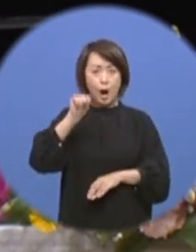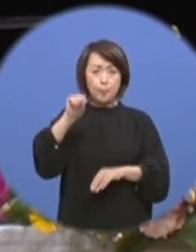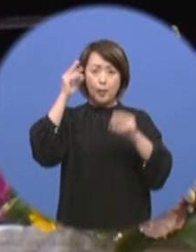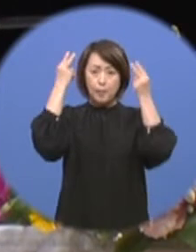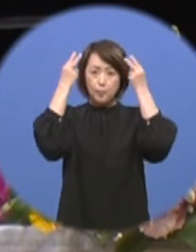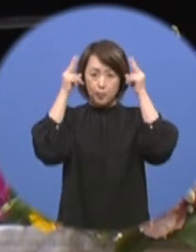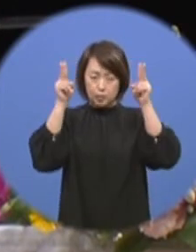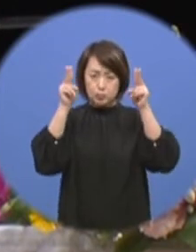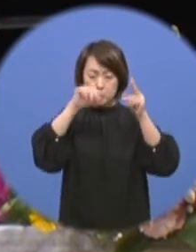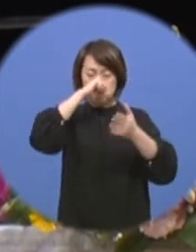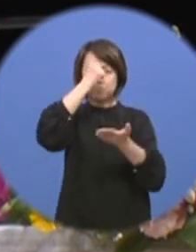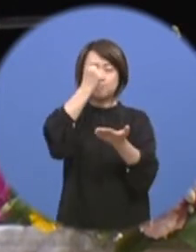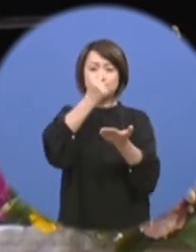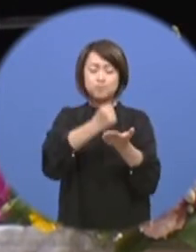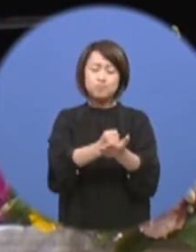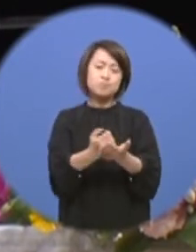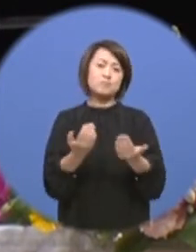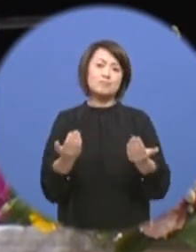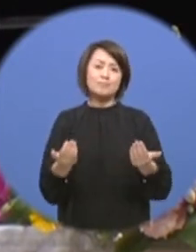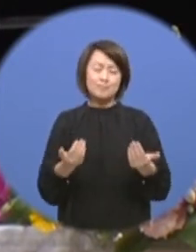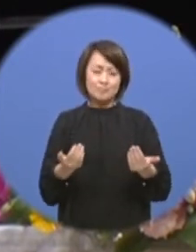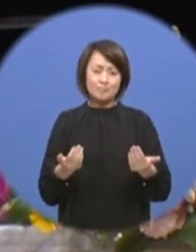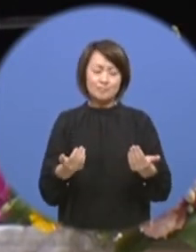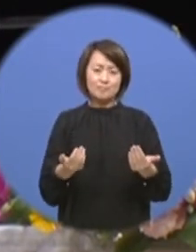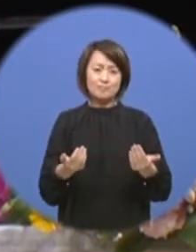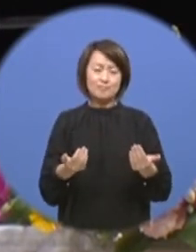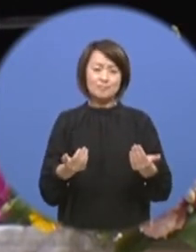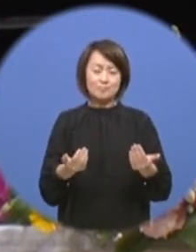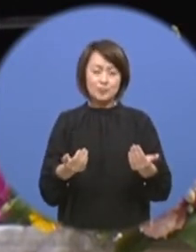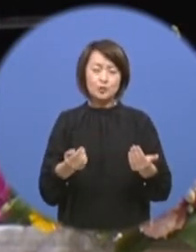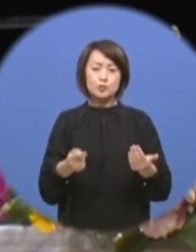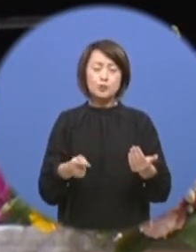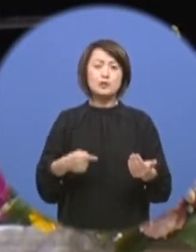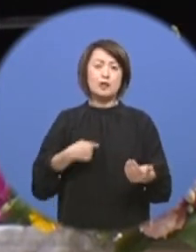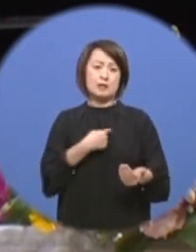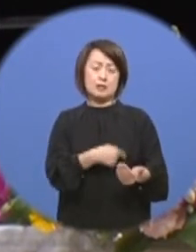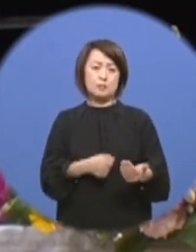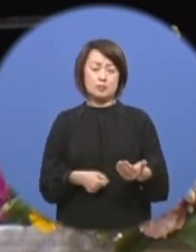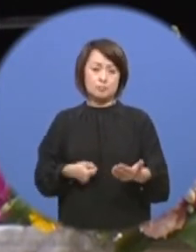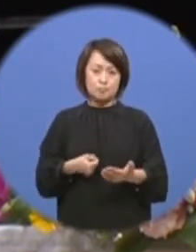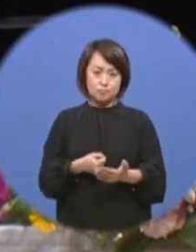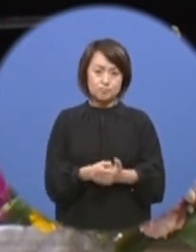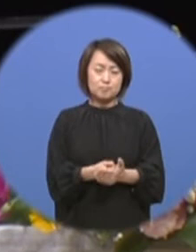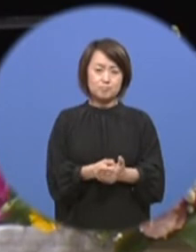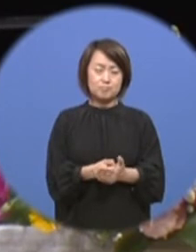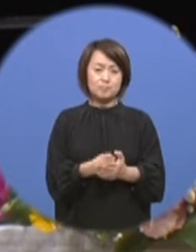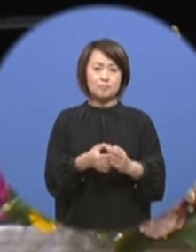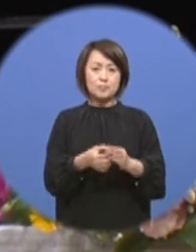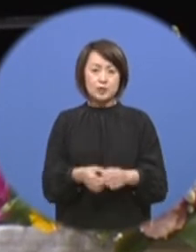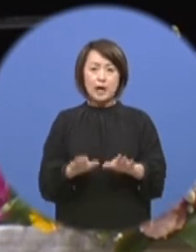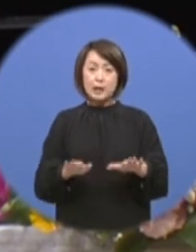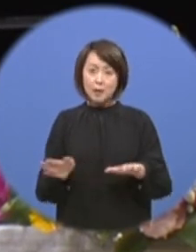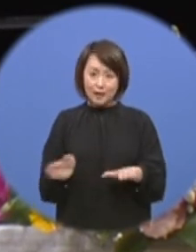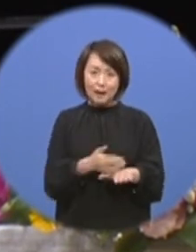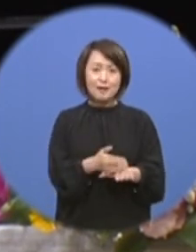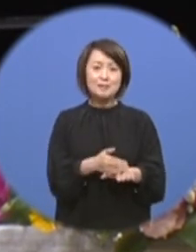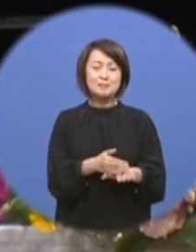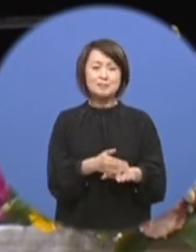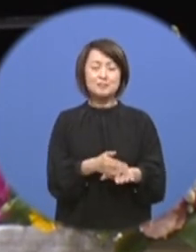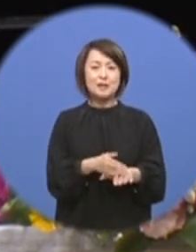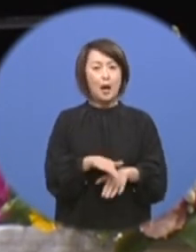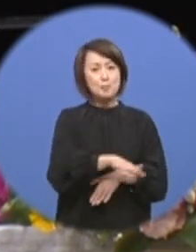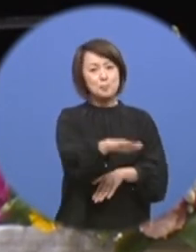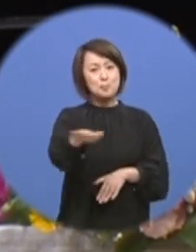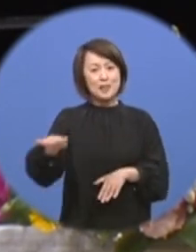成功させなければならない強い決意のもとにたった今から